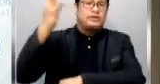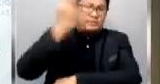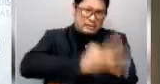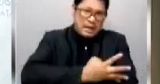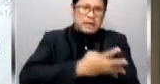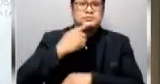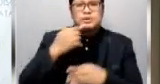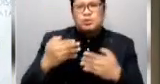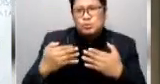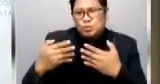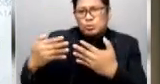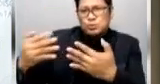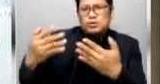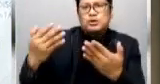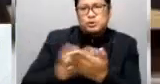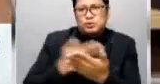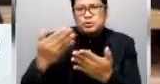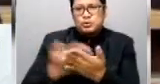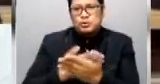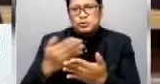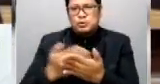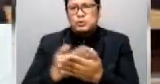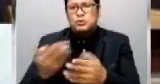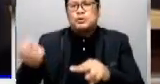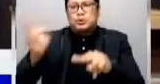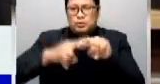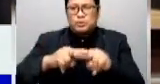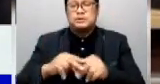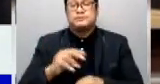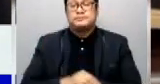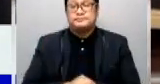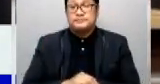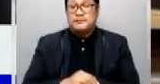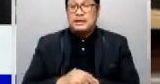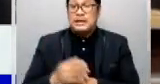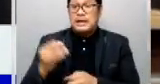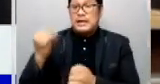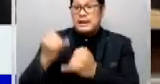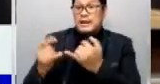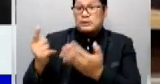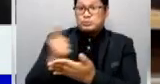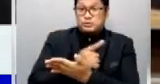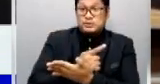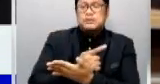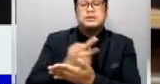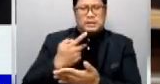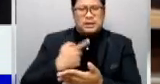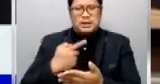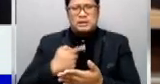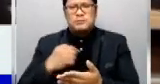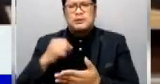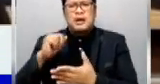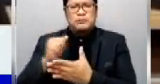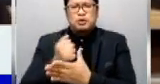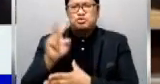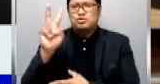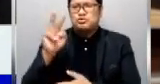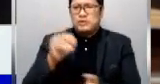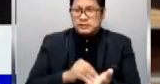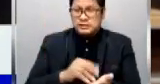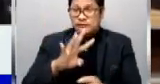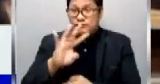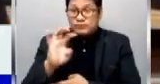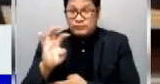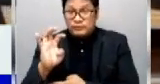3,000 bagong kaso ang Department of Health. Ngayon pong last week, nag-average na po tayo ng 2,400, no, in a given